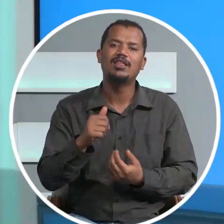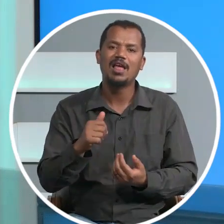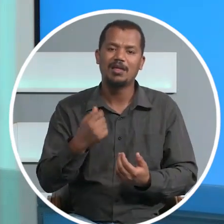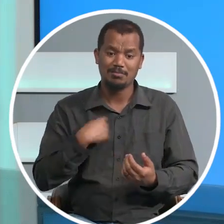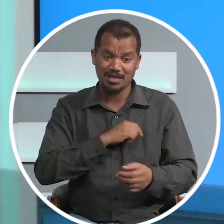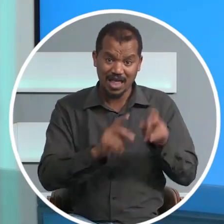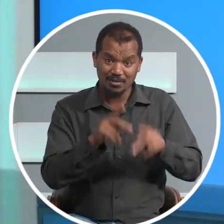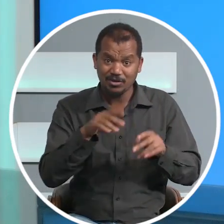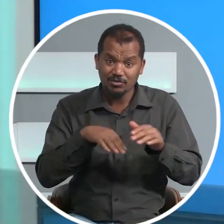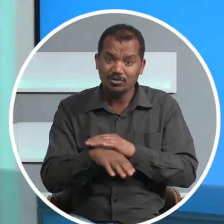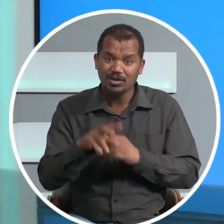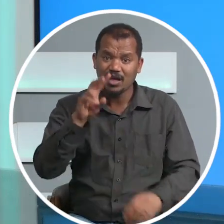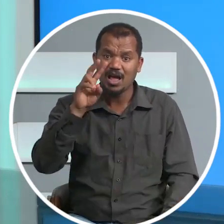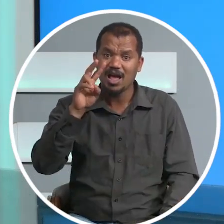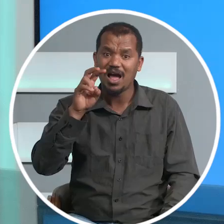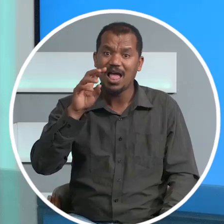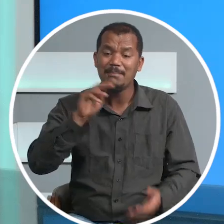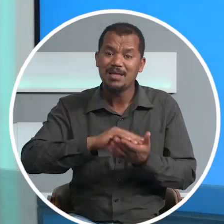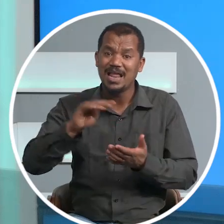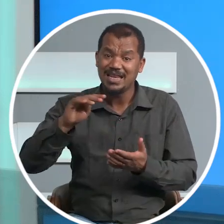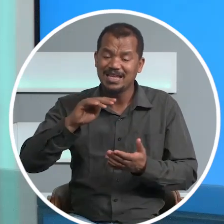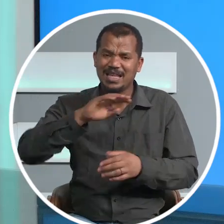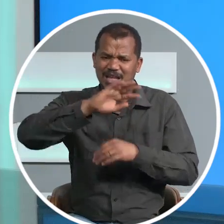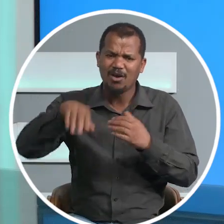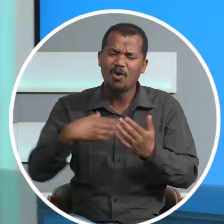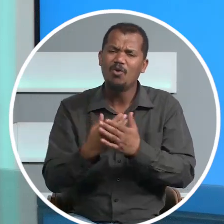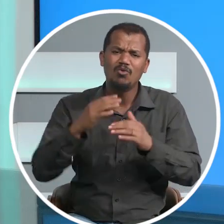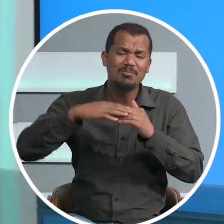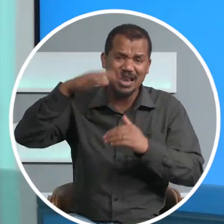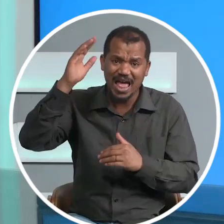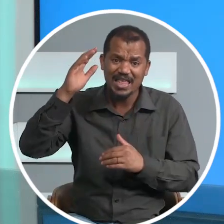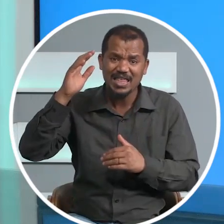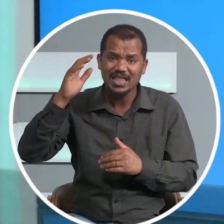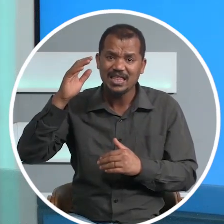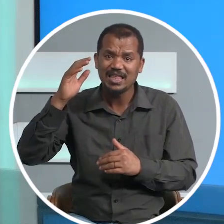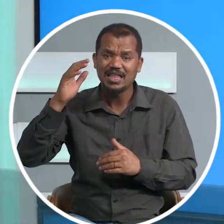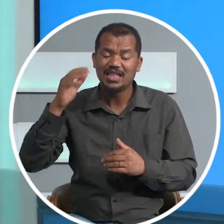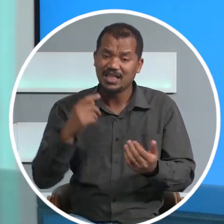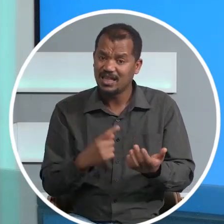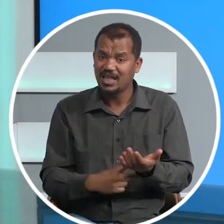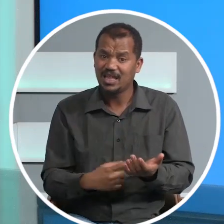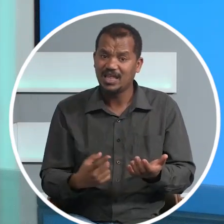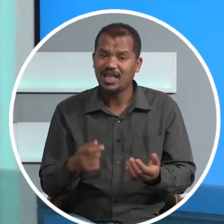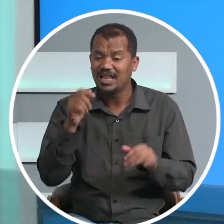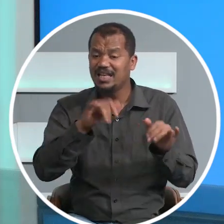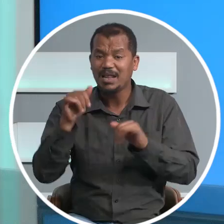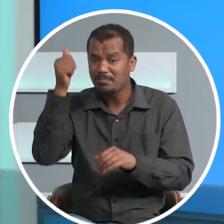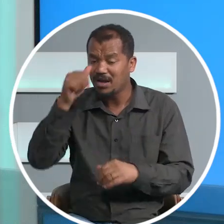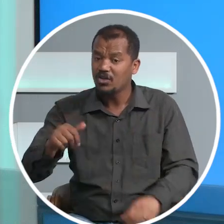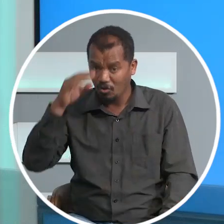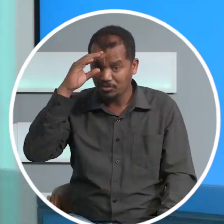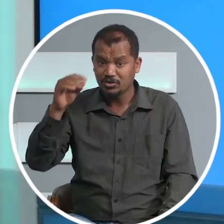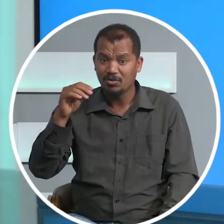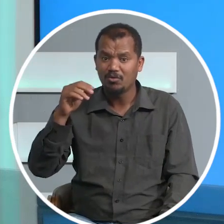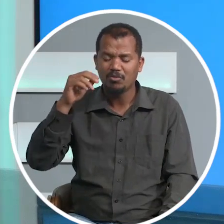هنامالات بزی بینی ابرو سبز 5 میلیون دیپندنسی ماره کولوم برای دمو دیپندنسیون تو ایه دمان نیام